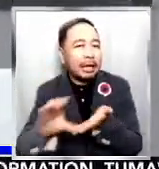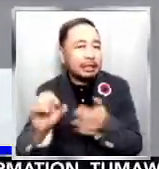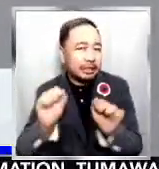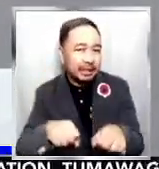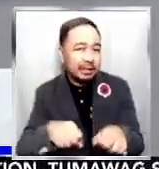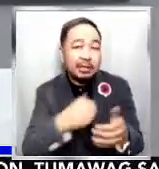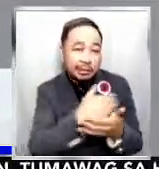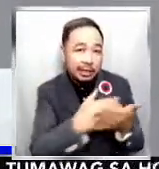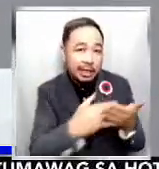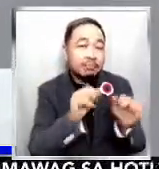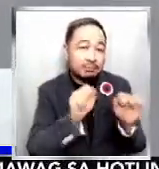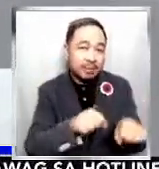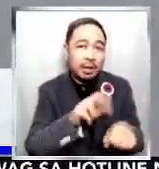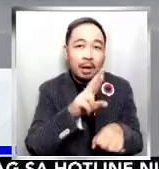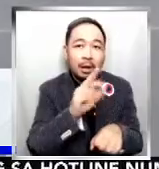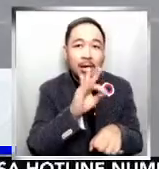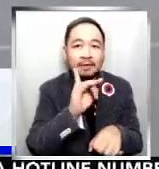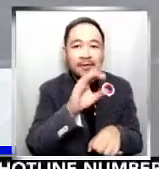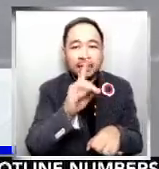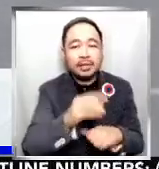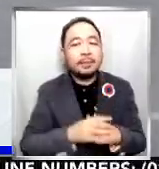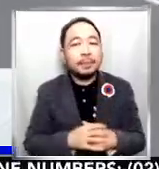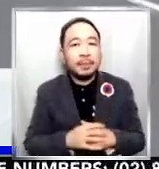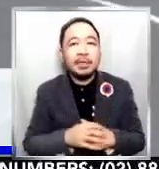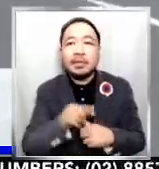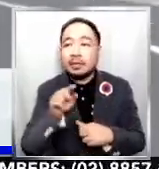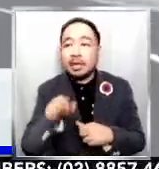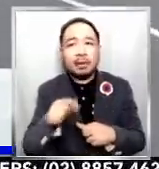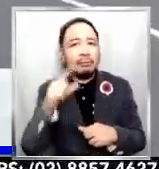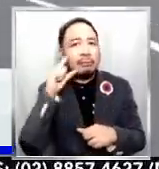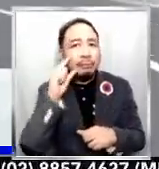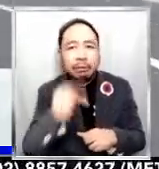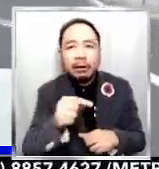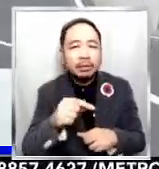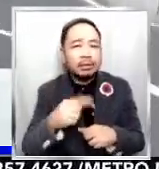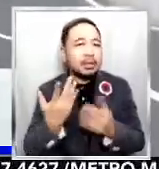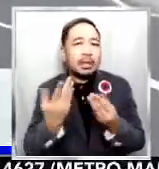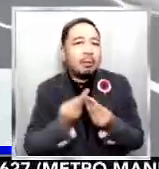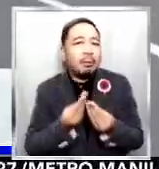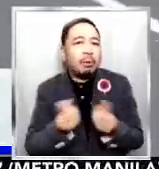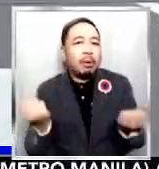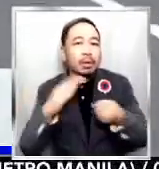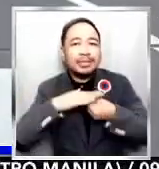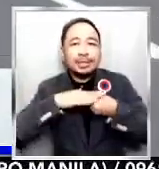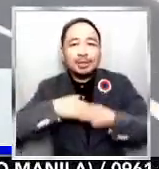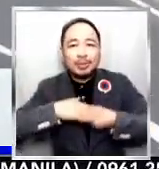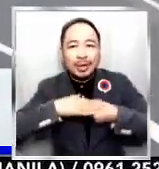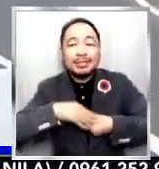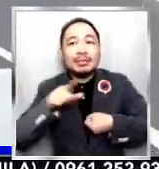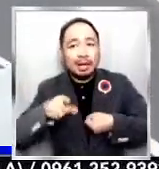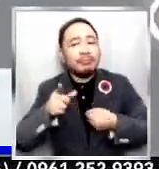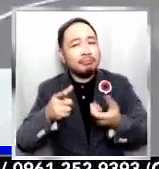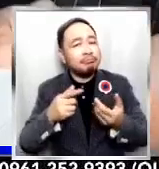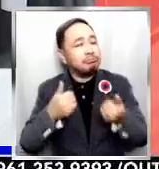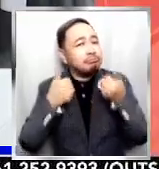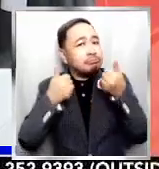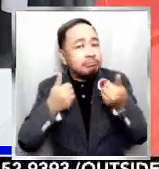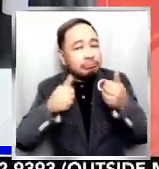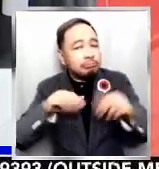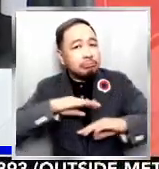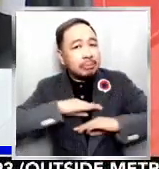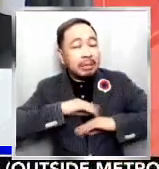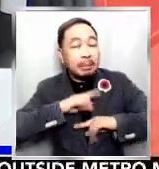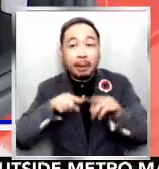sinasabi ng mga motoristang dumadaan sa elevated highway. Pero ngayong magkakaroon na ng bayad, dadaan pa kaya sila?